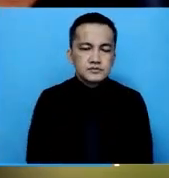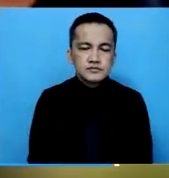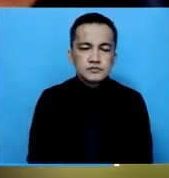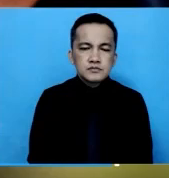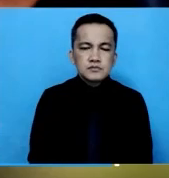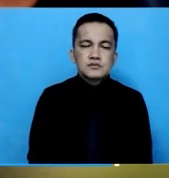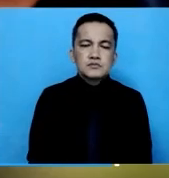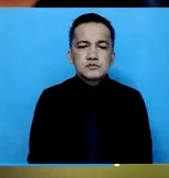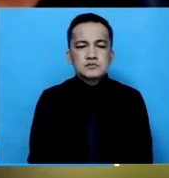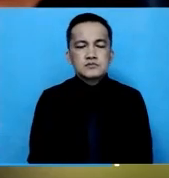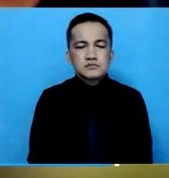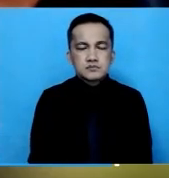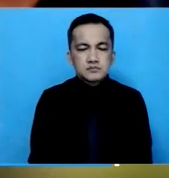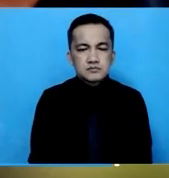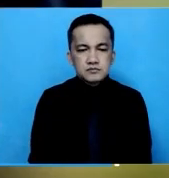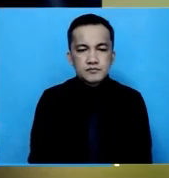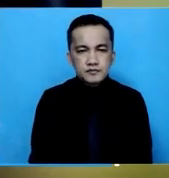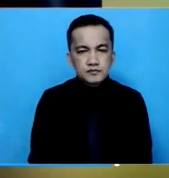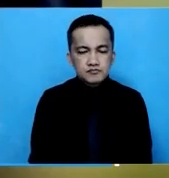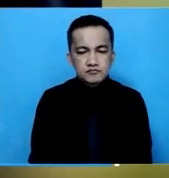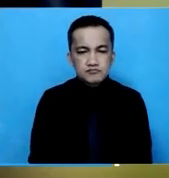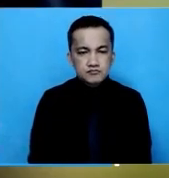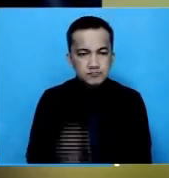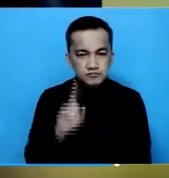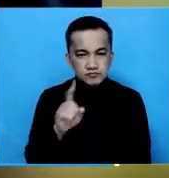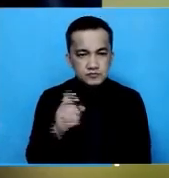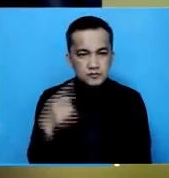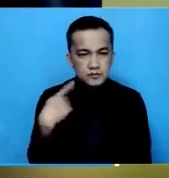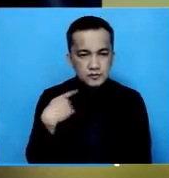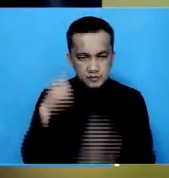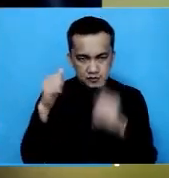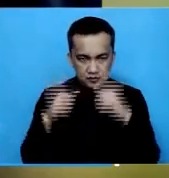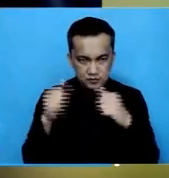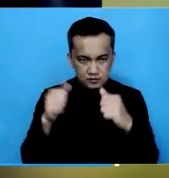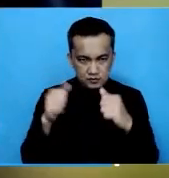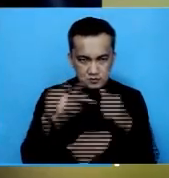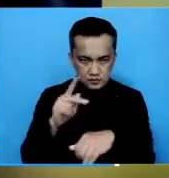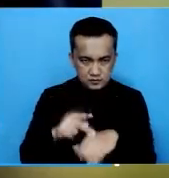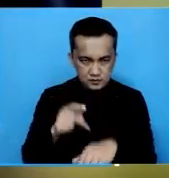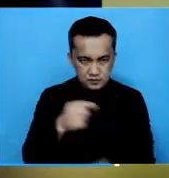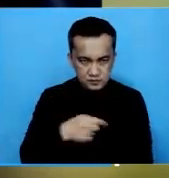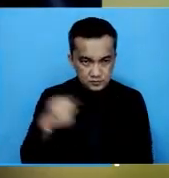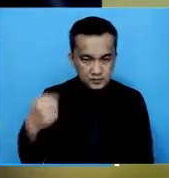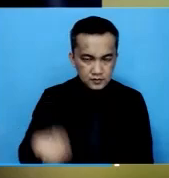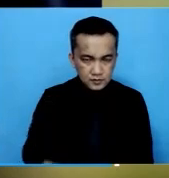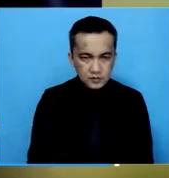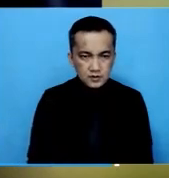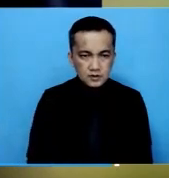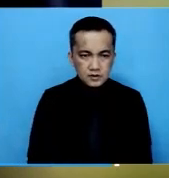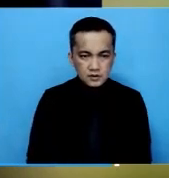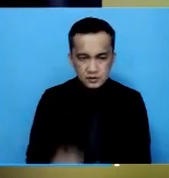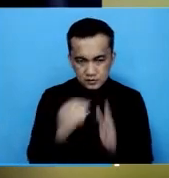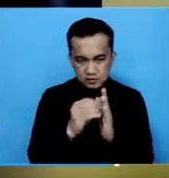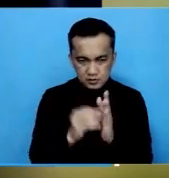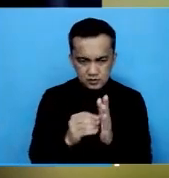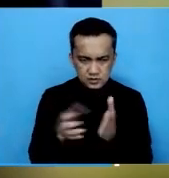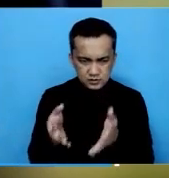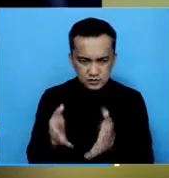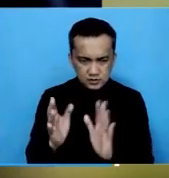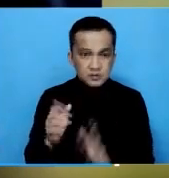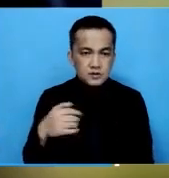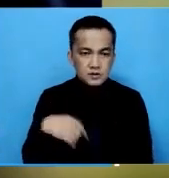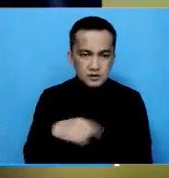talagang kasunduan sa pagitan ng Pilipinas at China na kumbaga isinasaad na pinahihintulutan natin